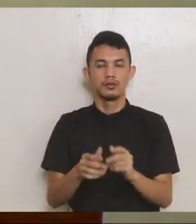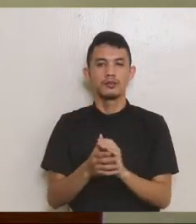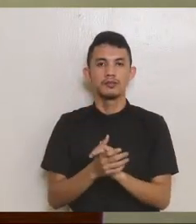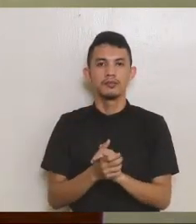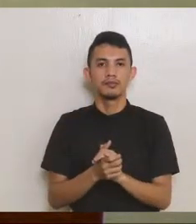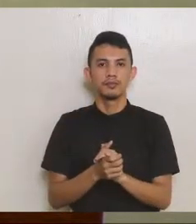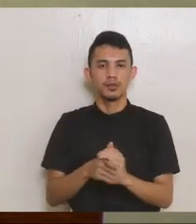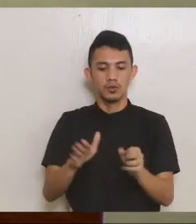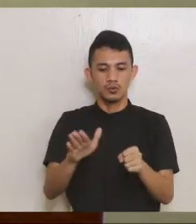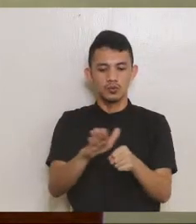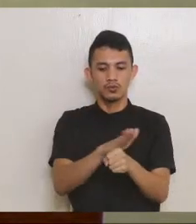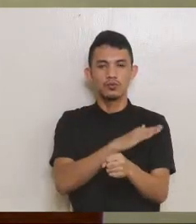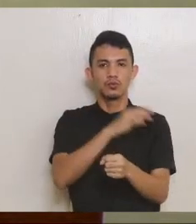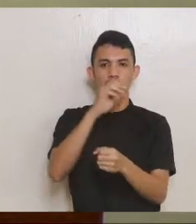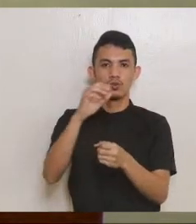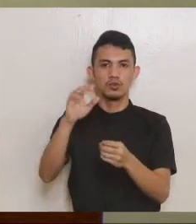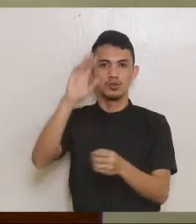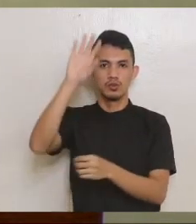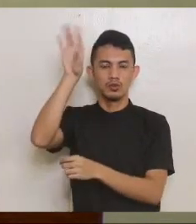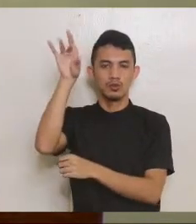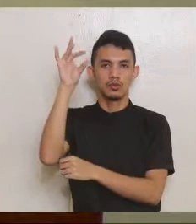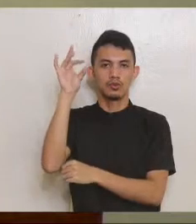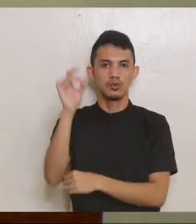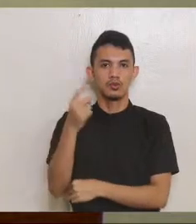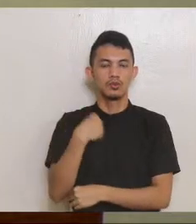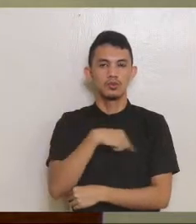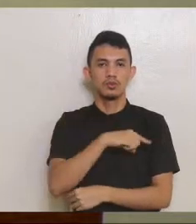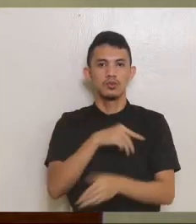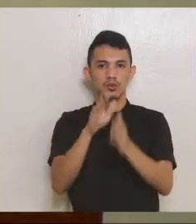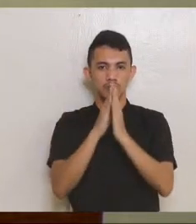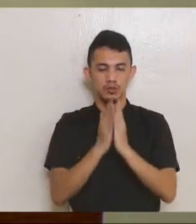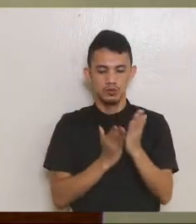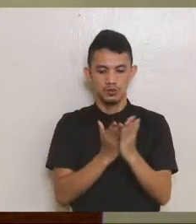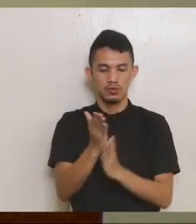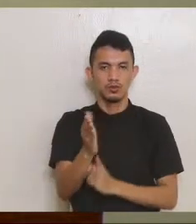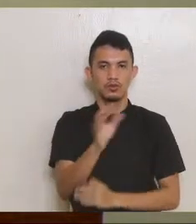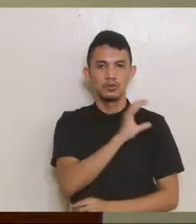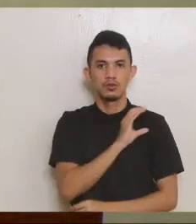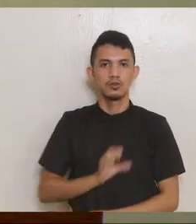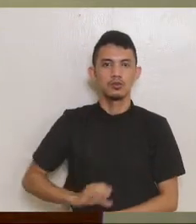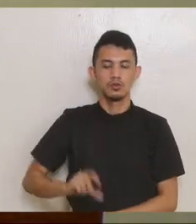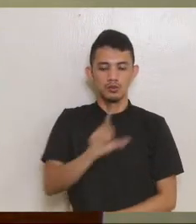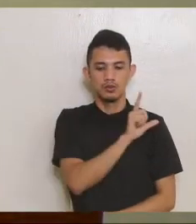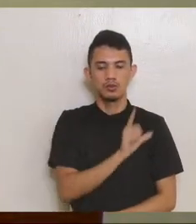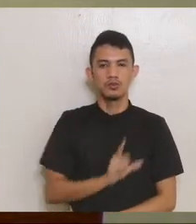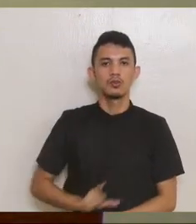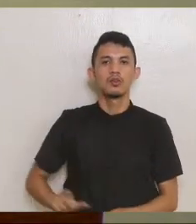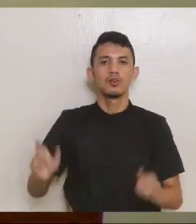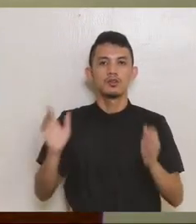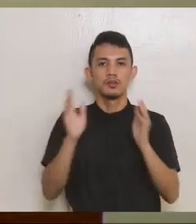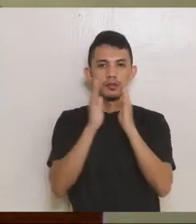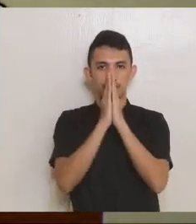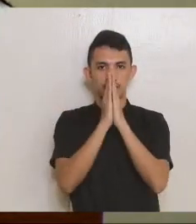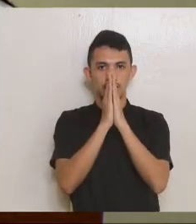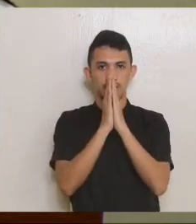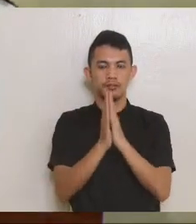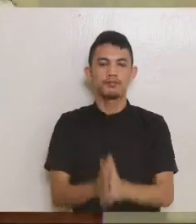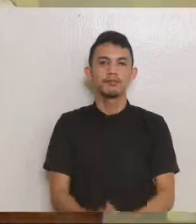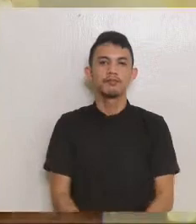sa iyang mga grasya. Kinamang ipangayo pinagi ni Kristo among Ginoo. Amen. Amen.